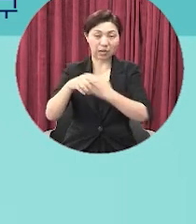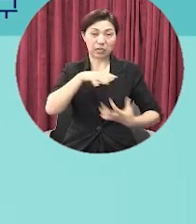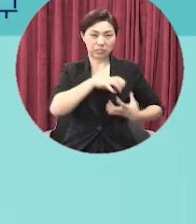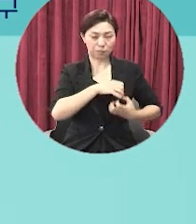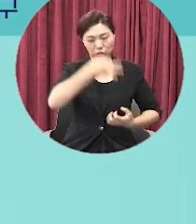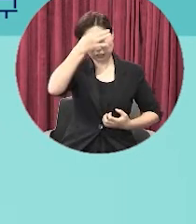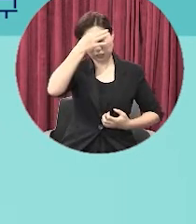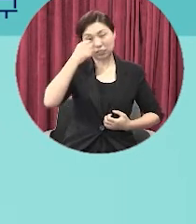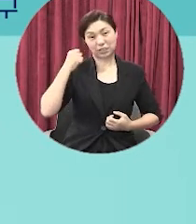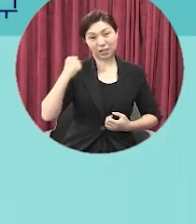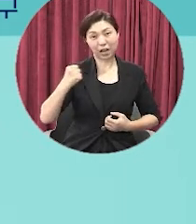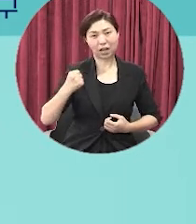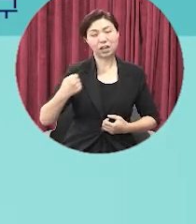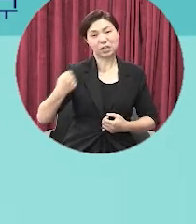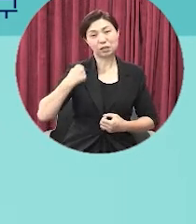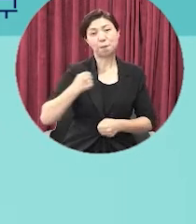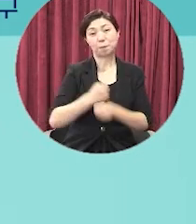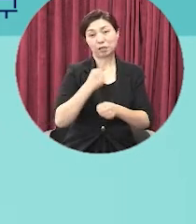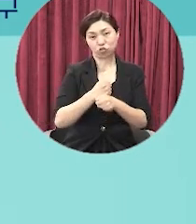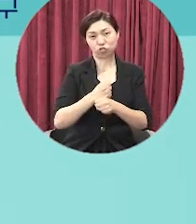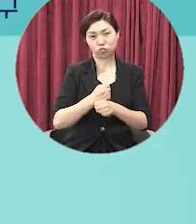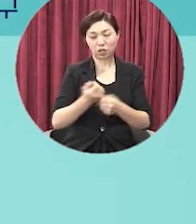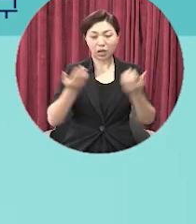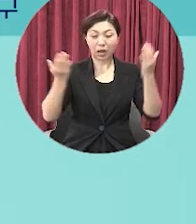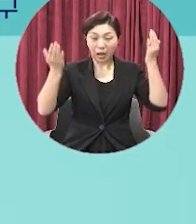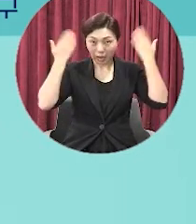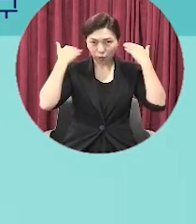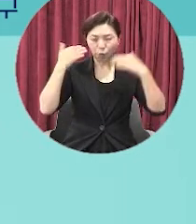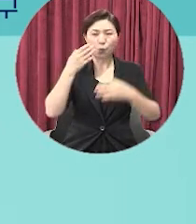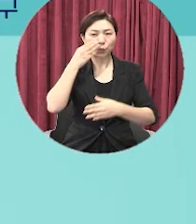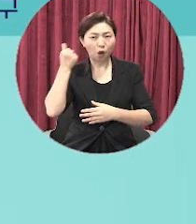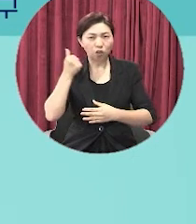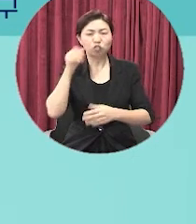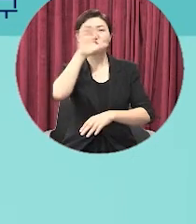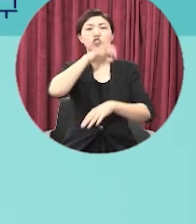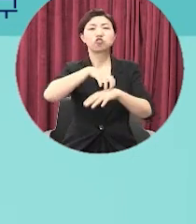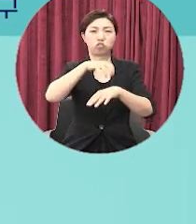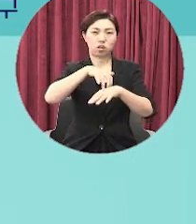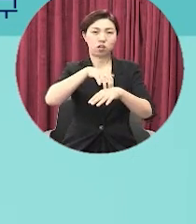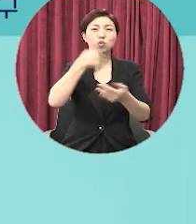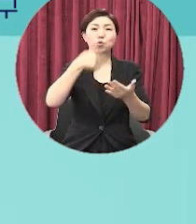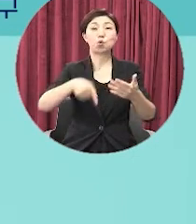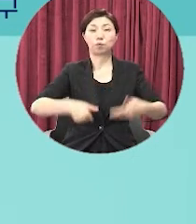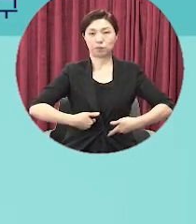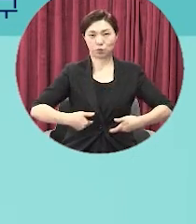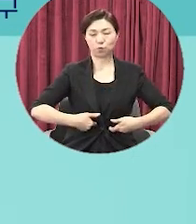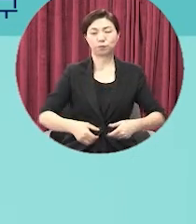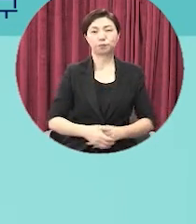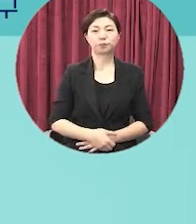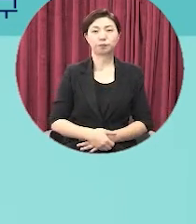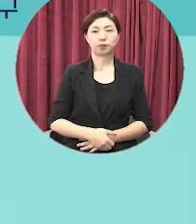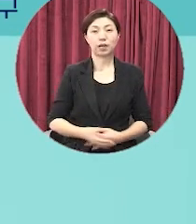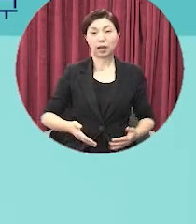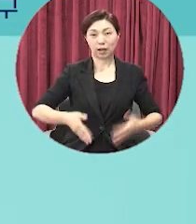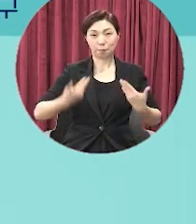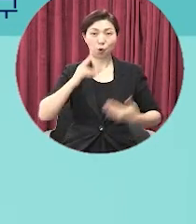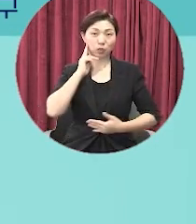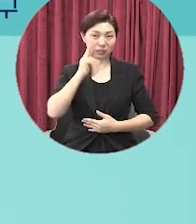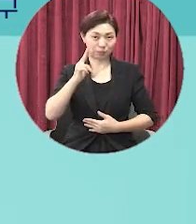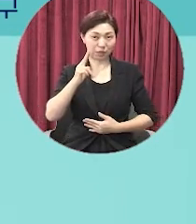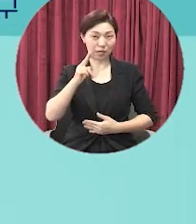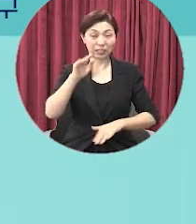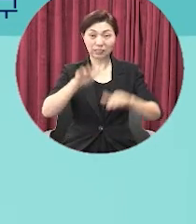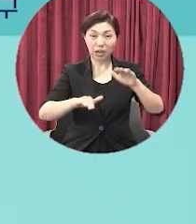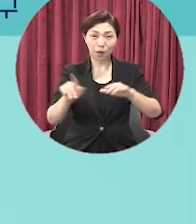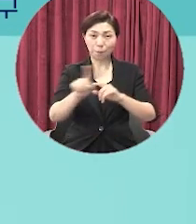취업준비 2 혹은 학력에 학업 적응 훈련 등을 시행해 볼 수 있겠습니다 또한 병증 과 중증 의 차이에 의해서